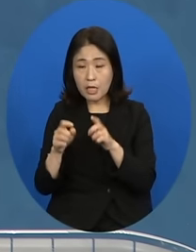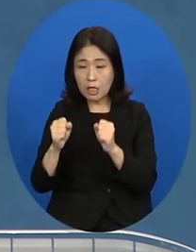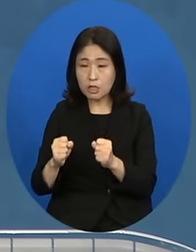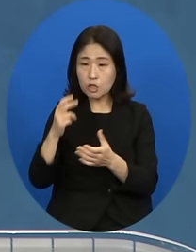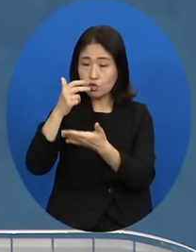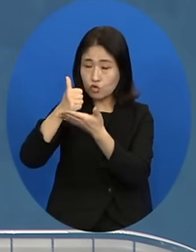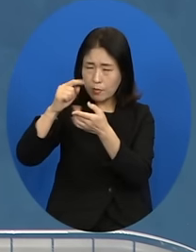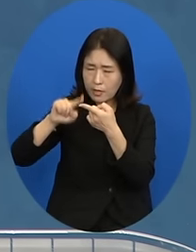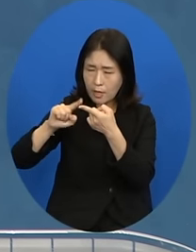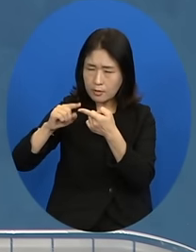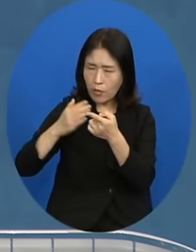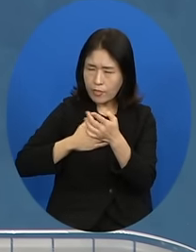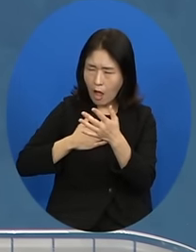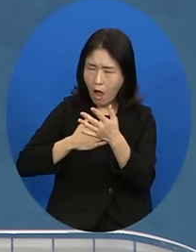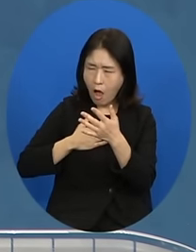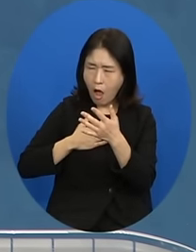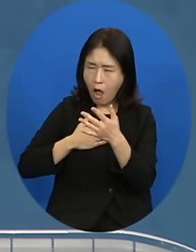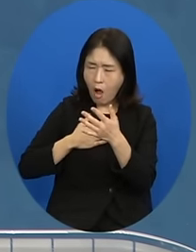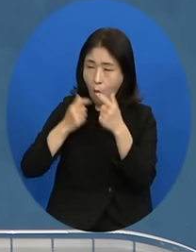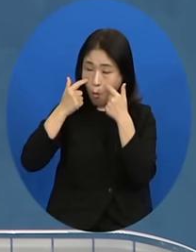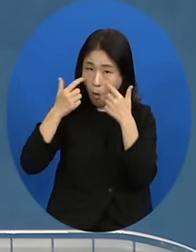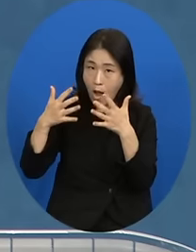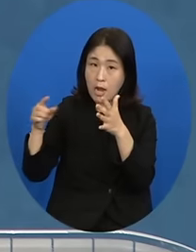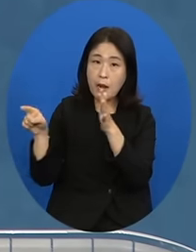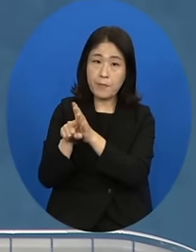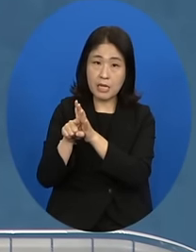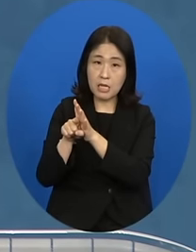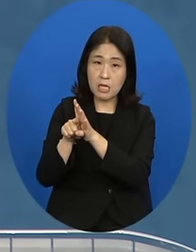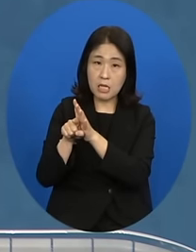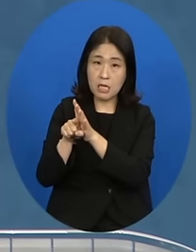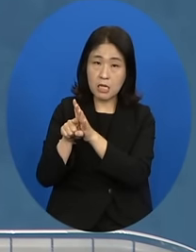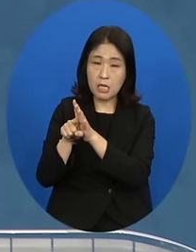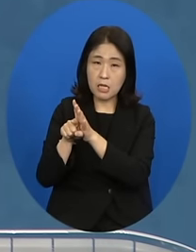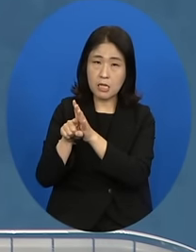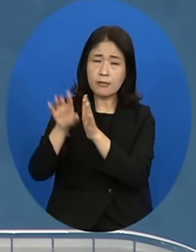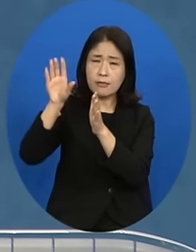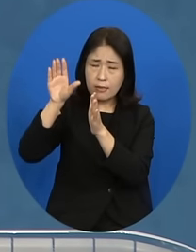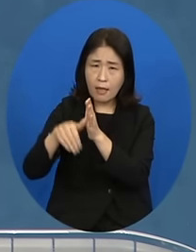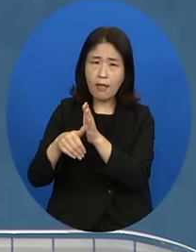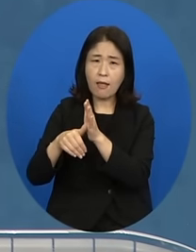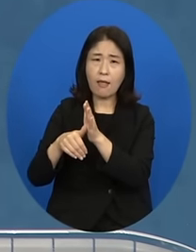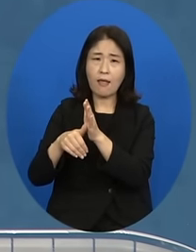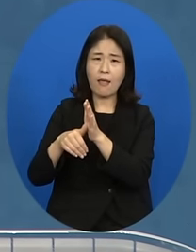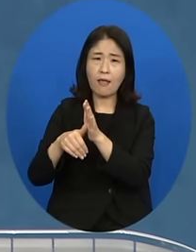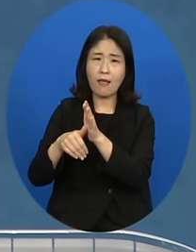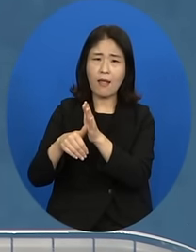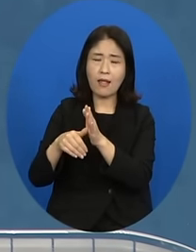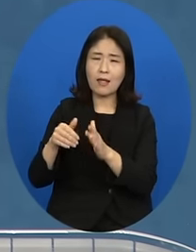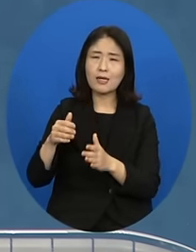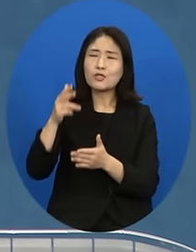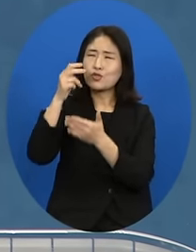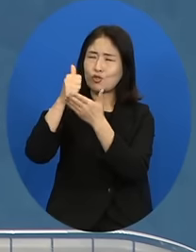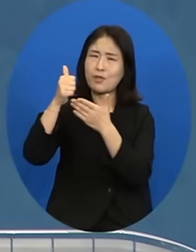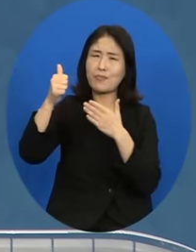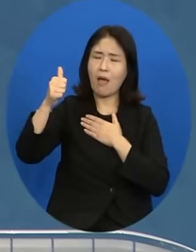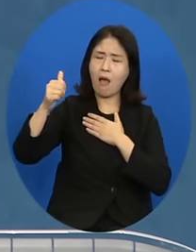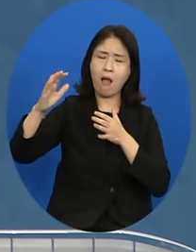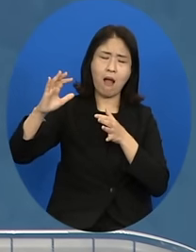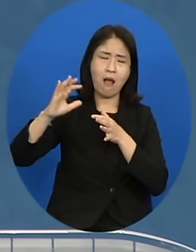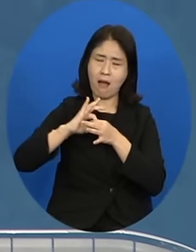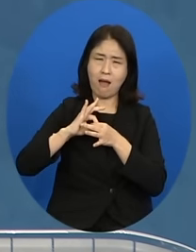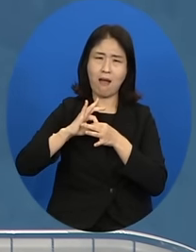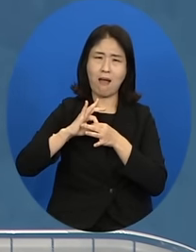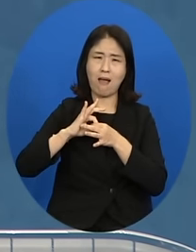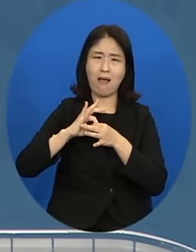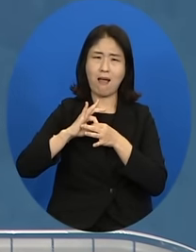이걸 믿고 그리고 그 일에 반응하기 시작하면서 주님이 제게 실제가 되셨어요.